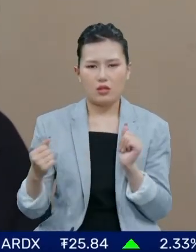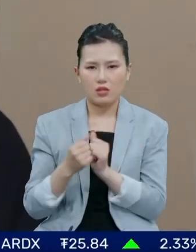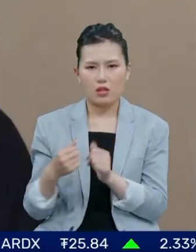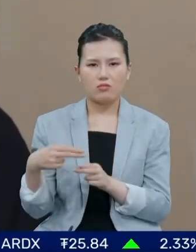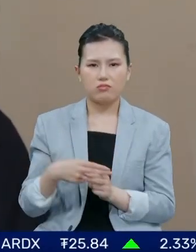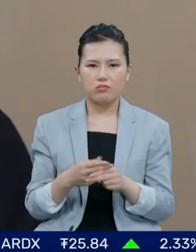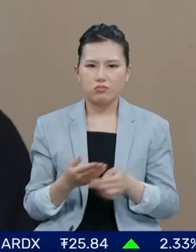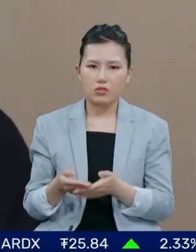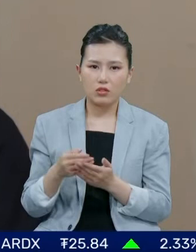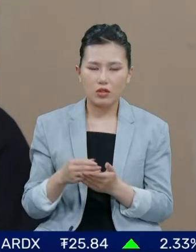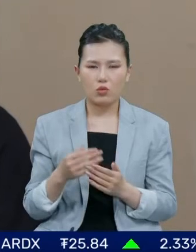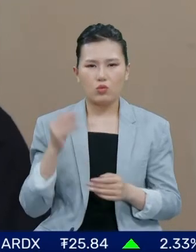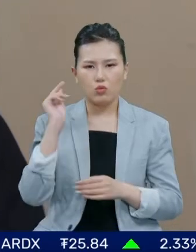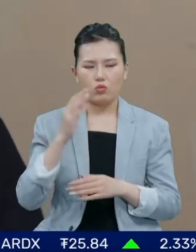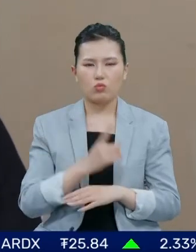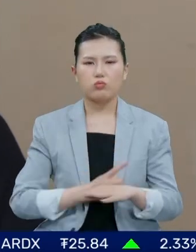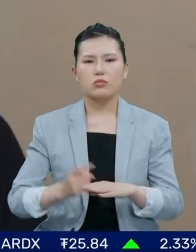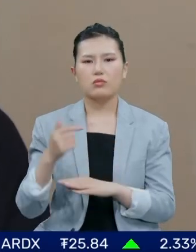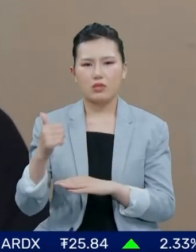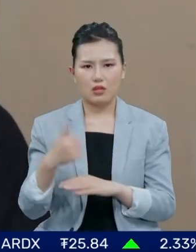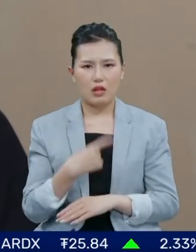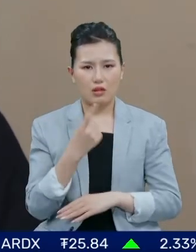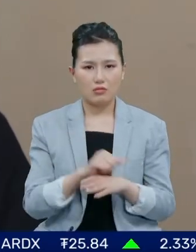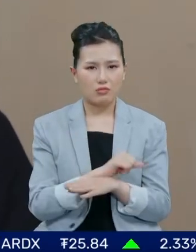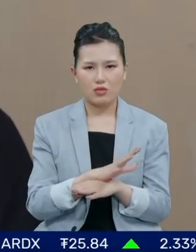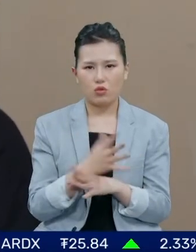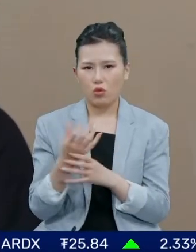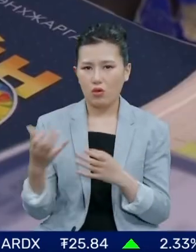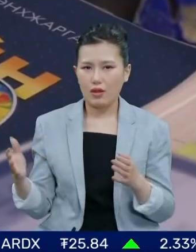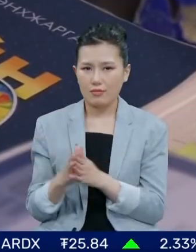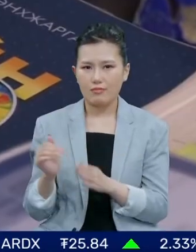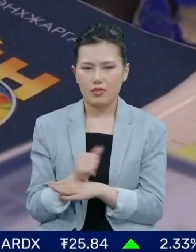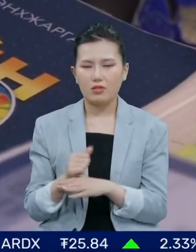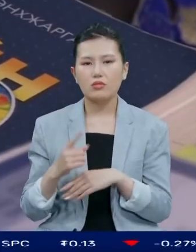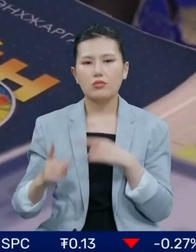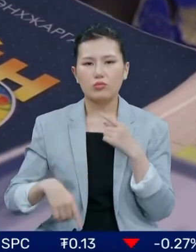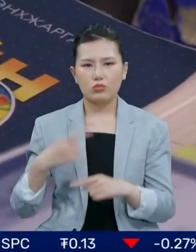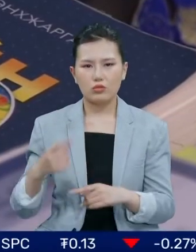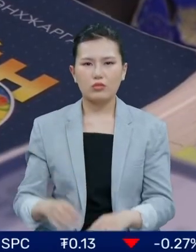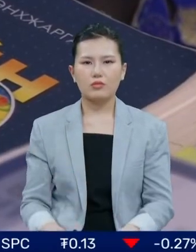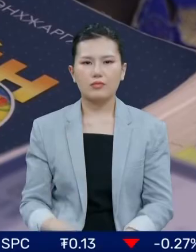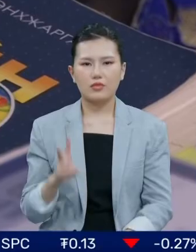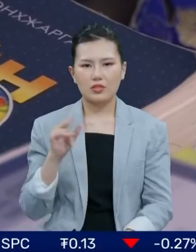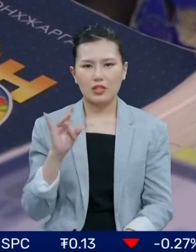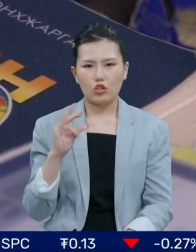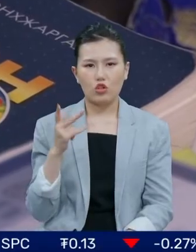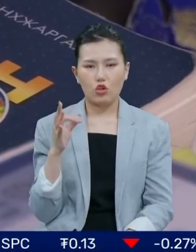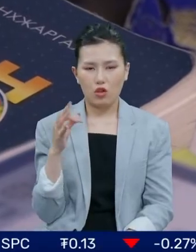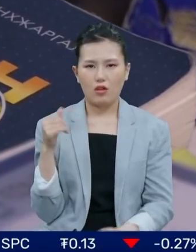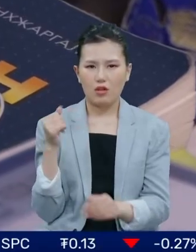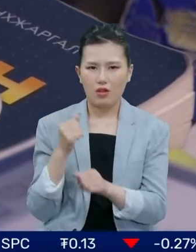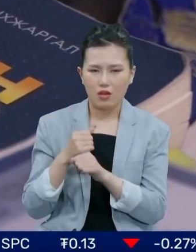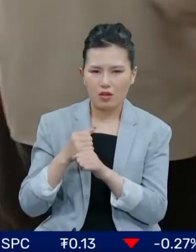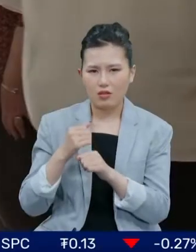тэгээд сурал арай үр дүнтэй ганцаараа бэлдсэнс ирнэ олоолаа бэлдсэн хамаагүй дээ шүү дээ тийм байлээ тэгэхээр Наран Солонгийн хөдөлмөр амжилтыг үнэлэн